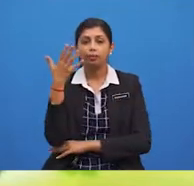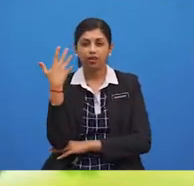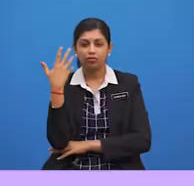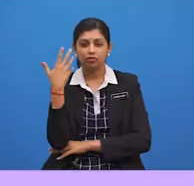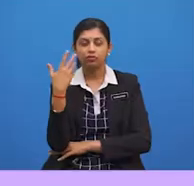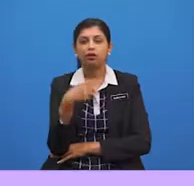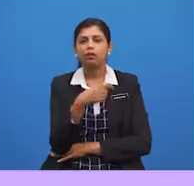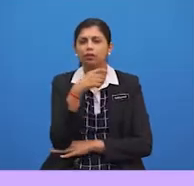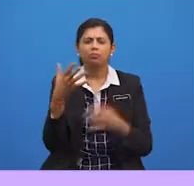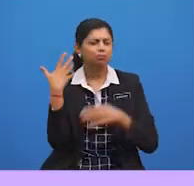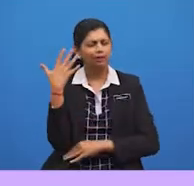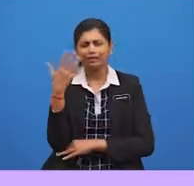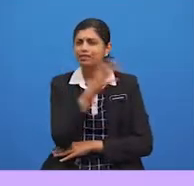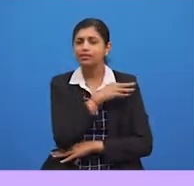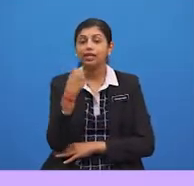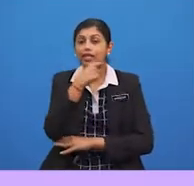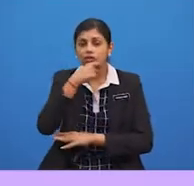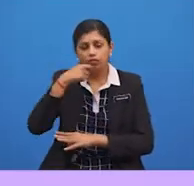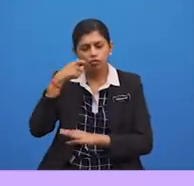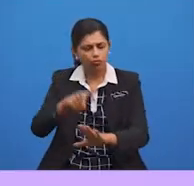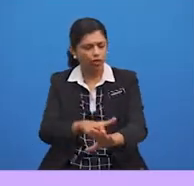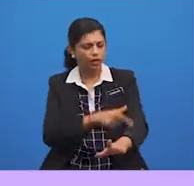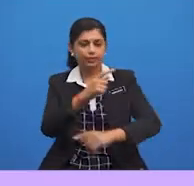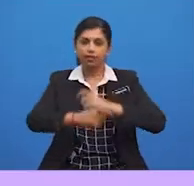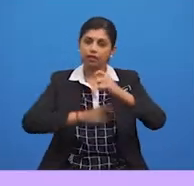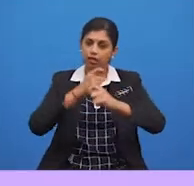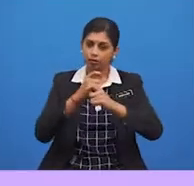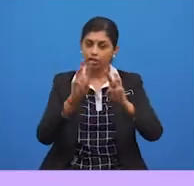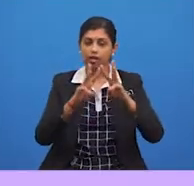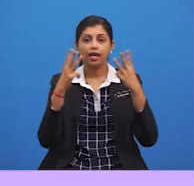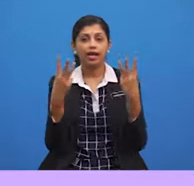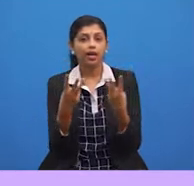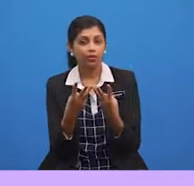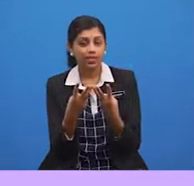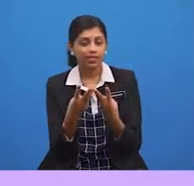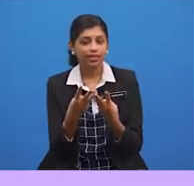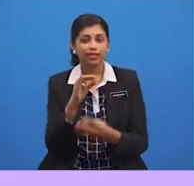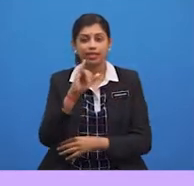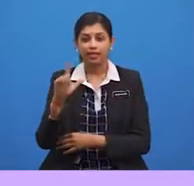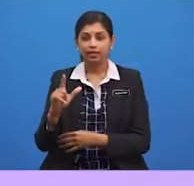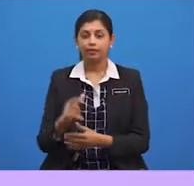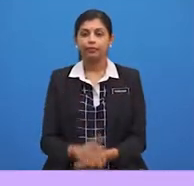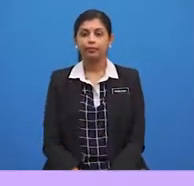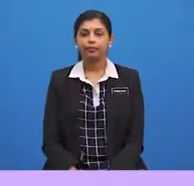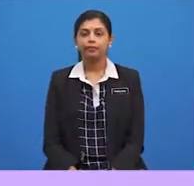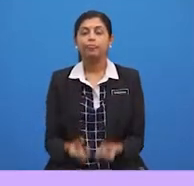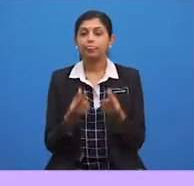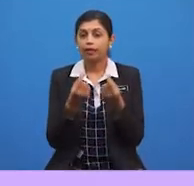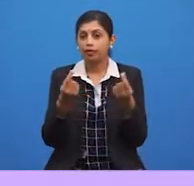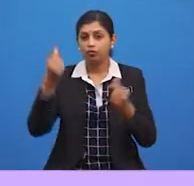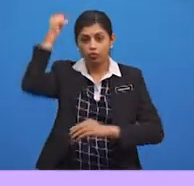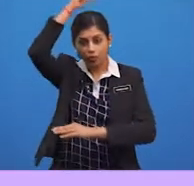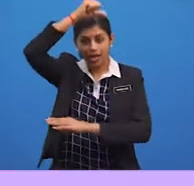tahun. Kawasan yang mengalami iklim gurun panas ini ialah Gurun